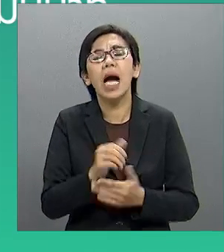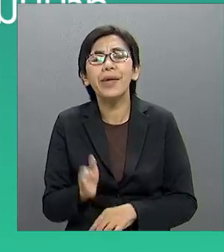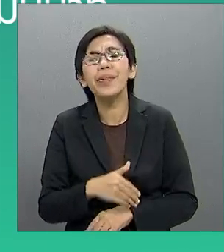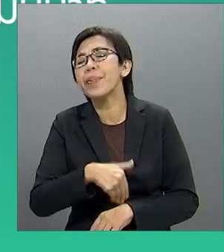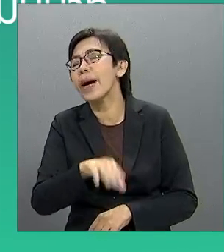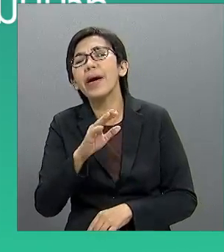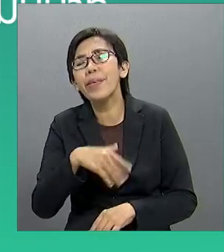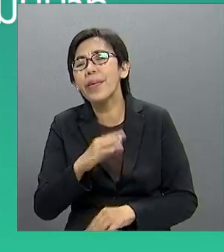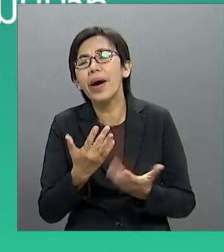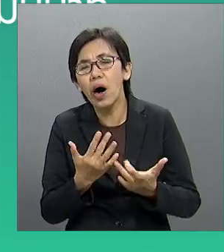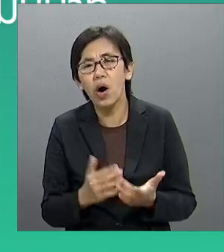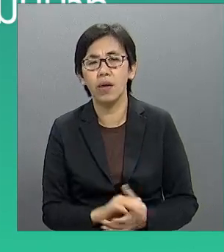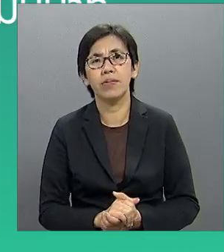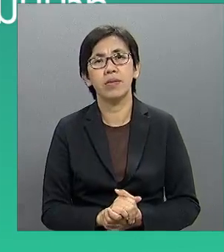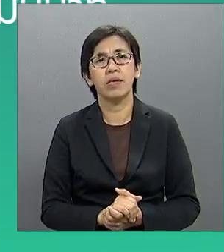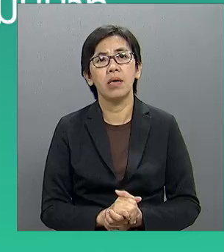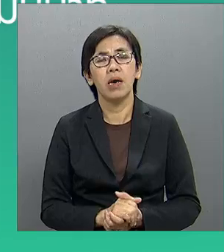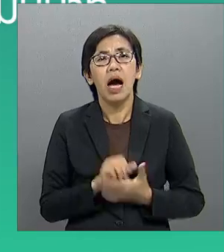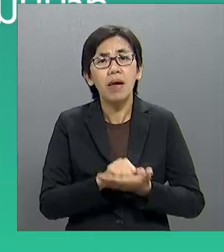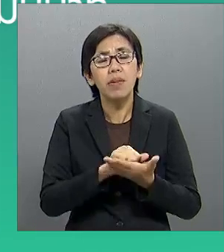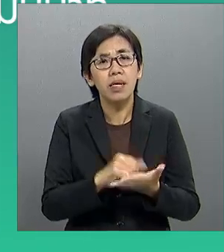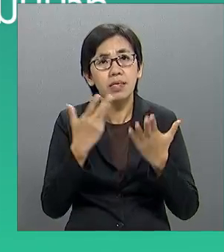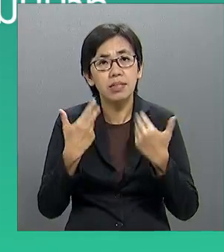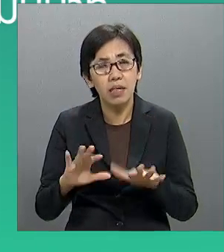มาทางวันนึงเนี่ยก็มีแพทย์